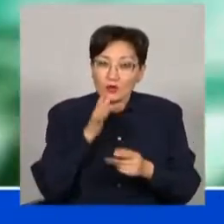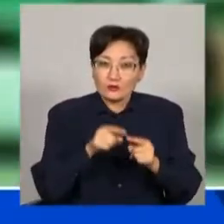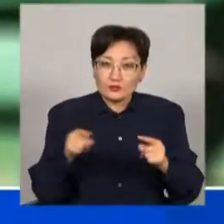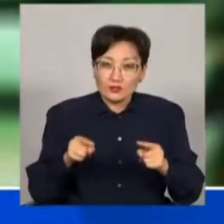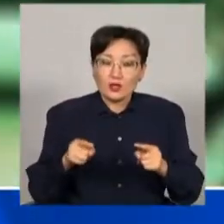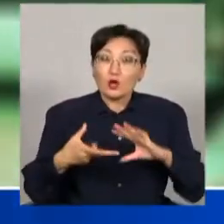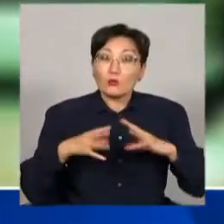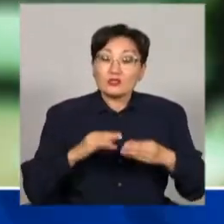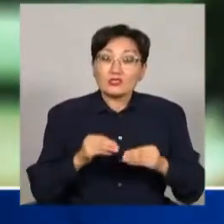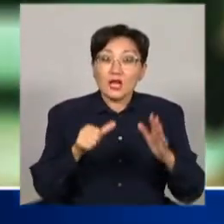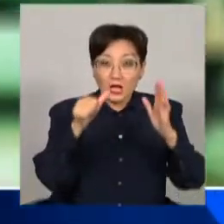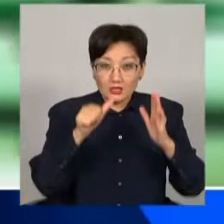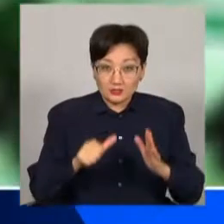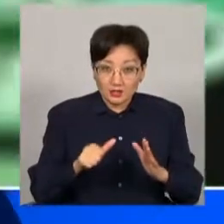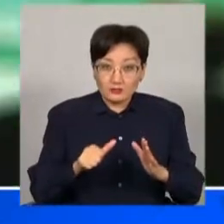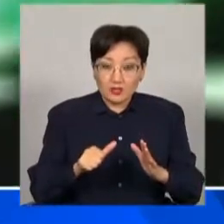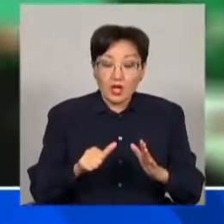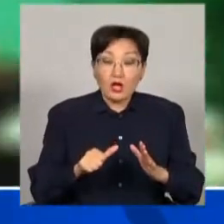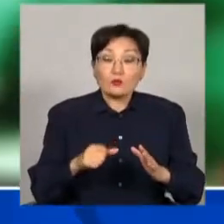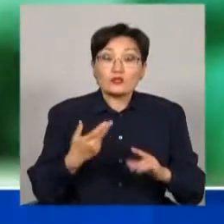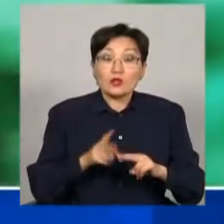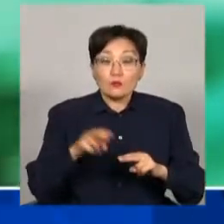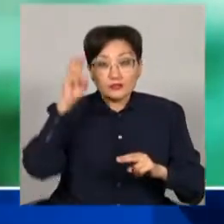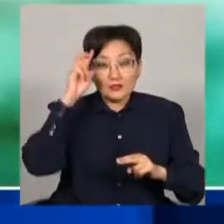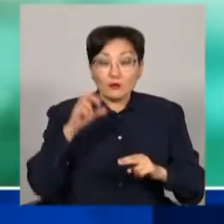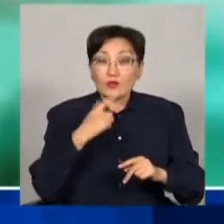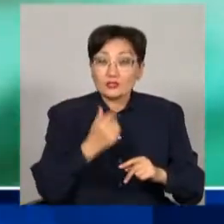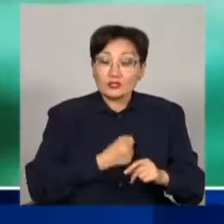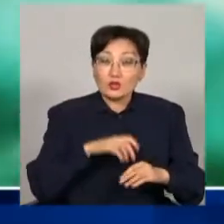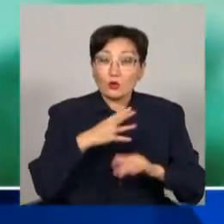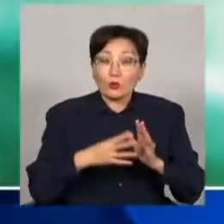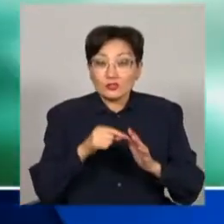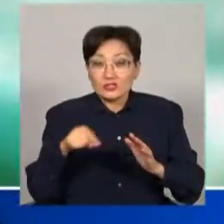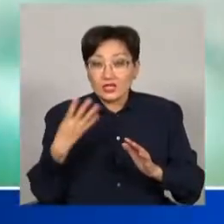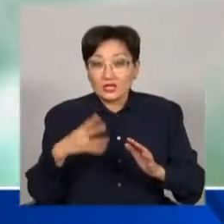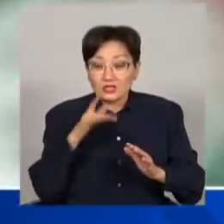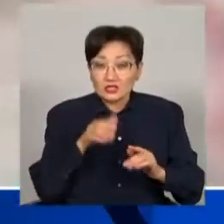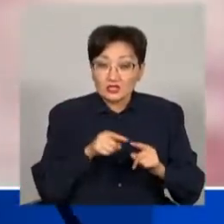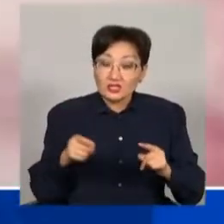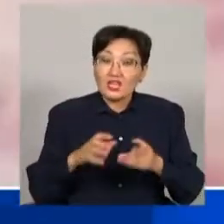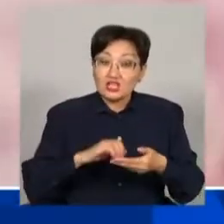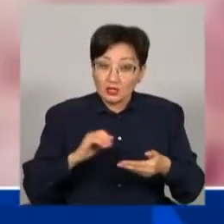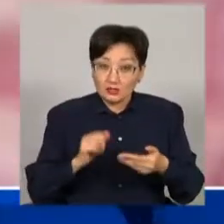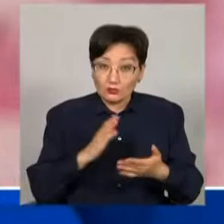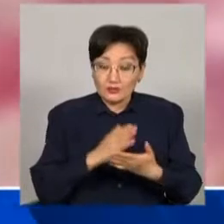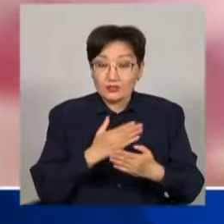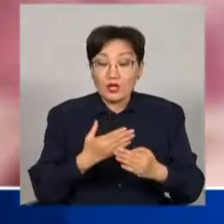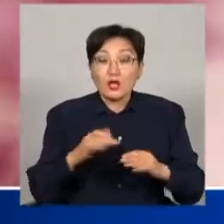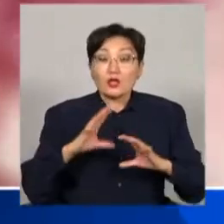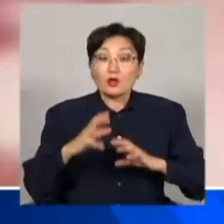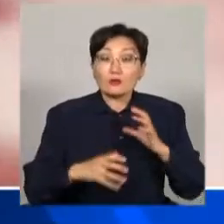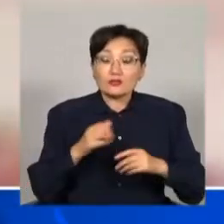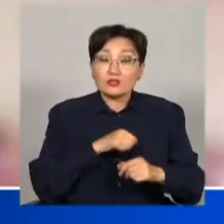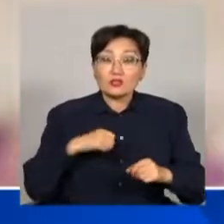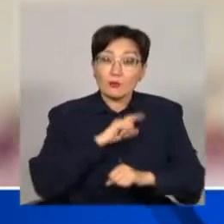бар болғана 6 ай ғана. Айта кеткен жөн, бұл елде әскерге 19-дан 40 жасқа дейін шақырылады. Содан болар әлемдегі